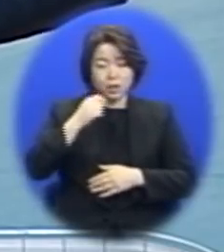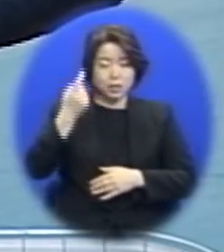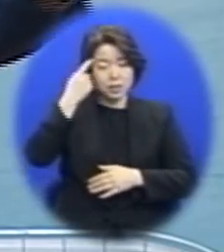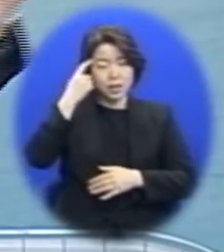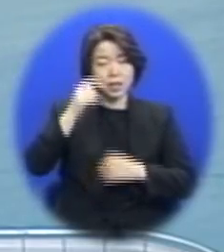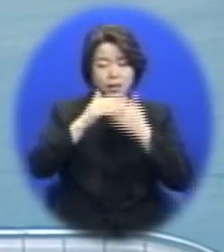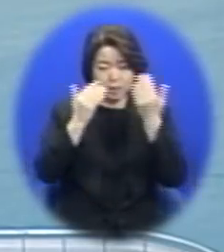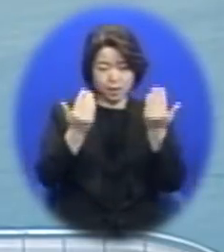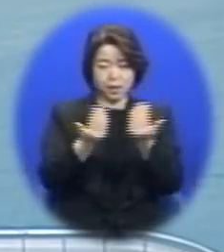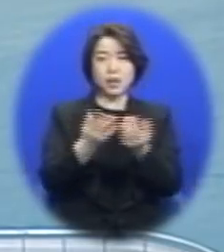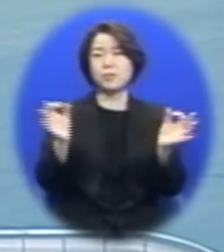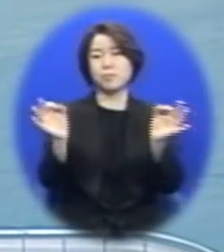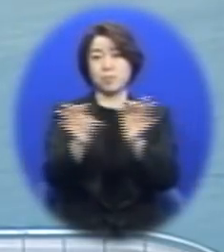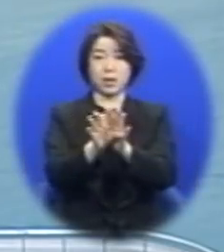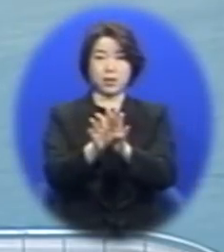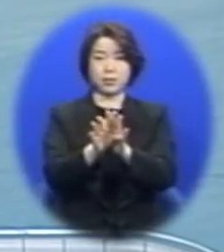사라집니다.